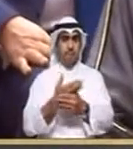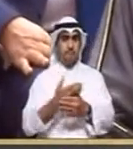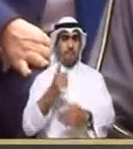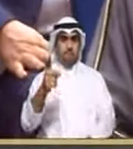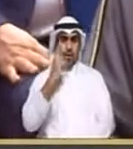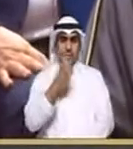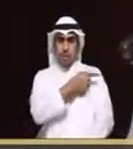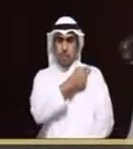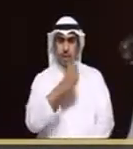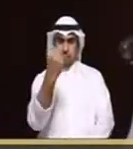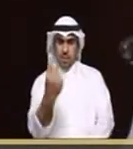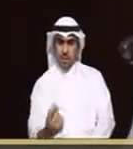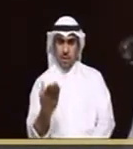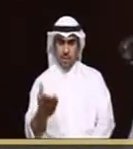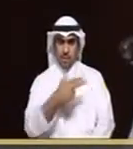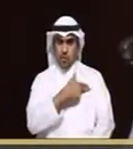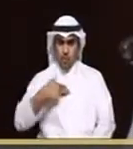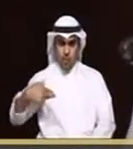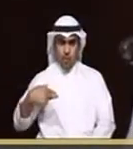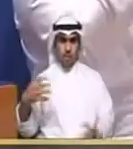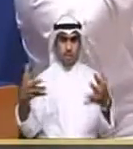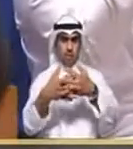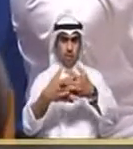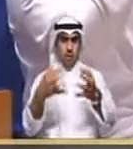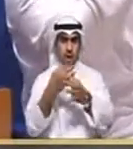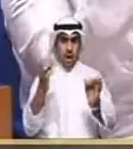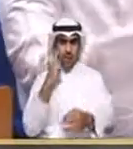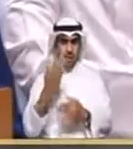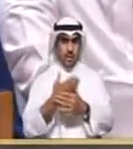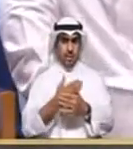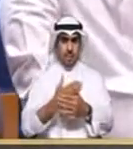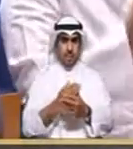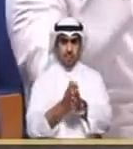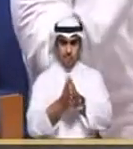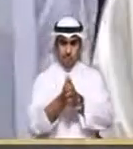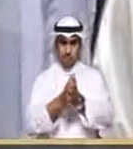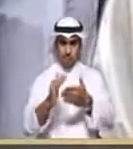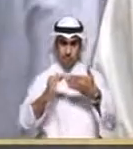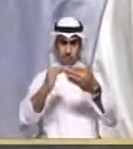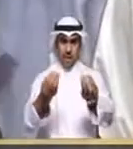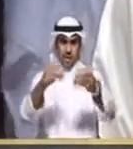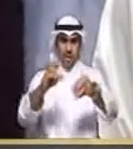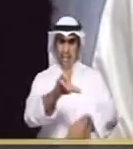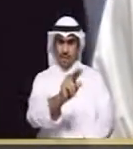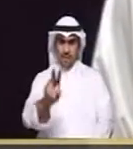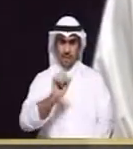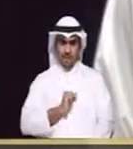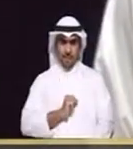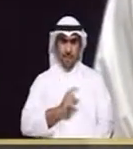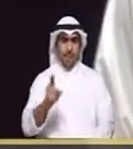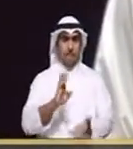به للقطاعين الحكومي والخاص وحافزا على الاقتداء بتلك الجهات. هذه